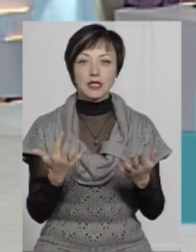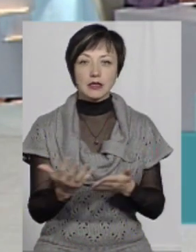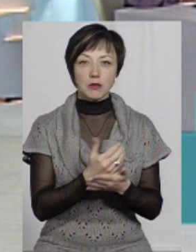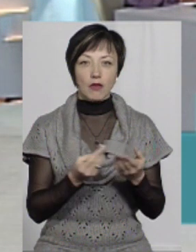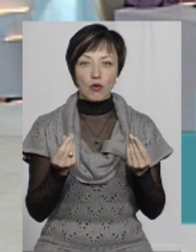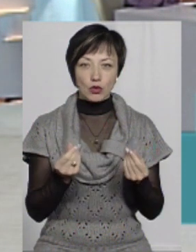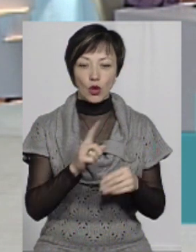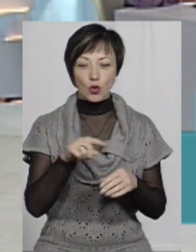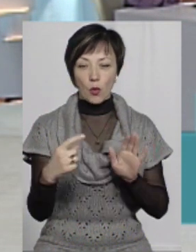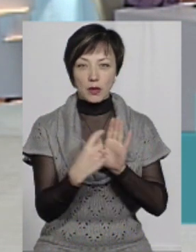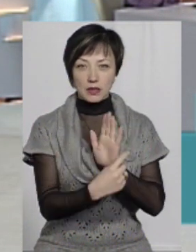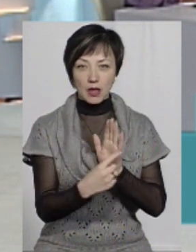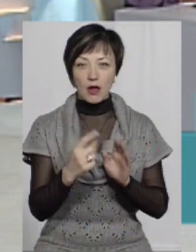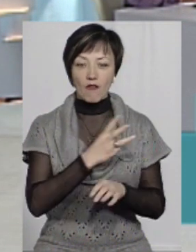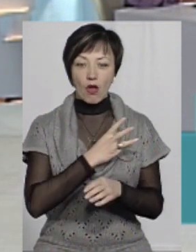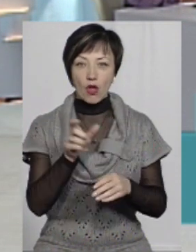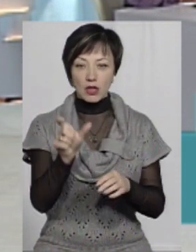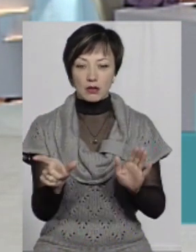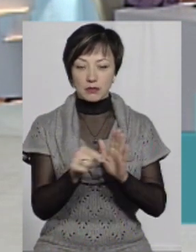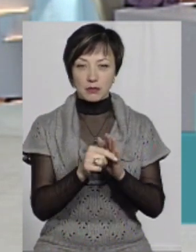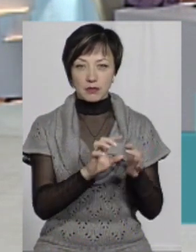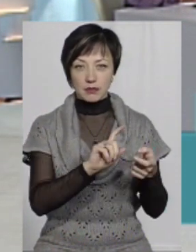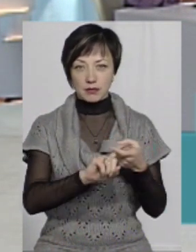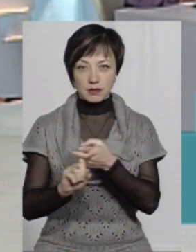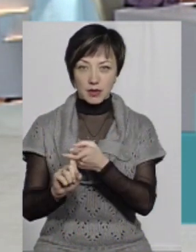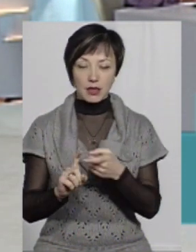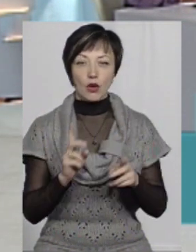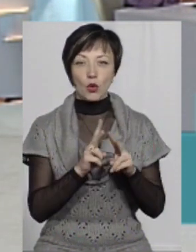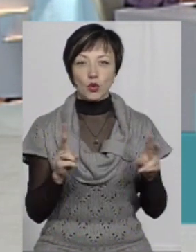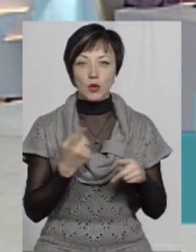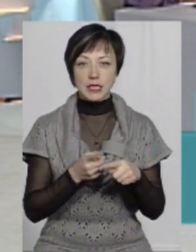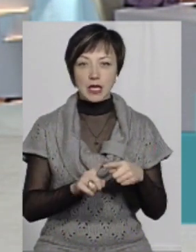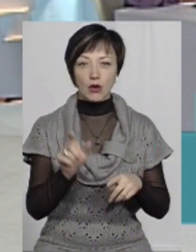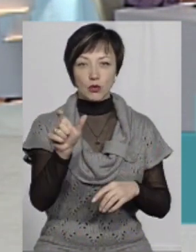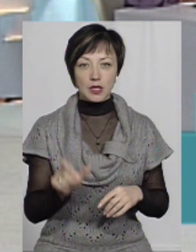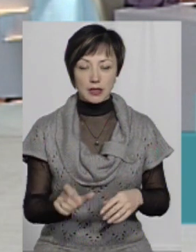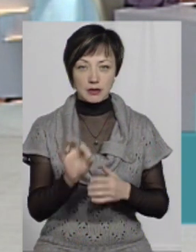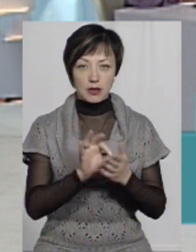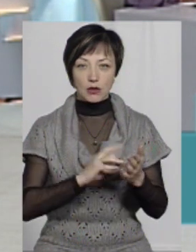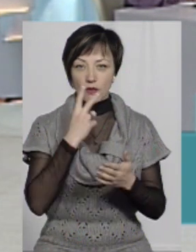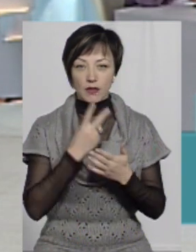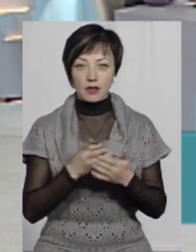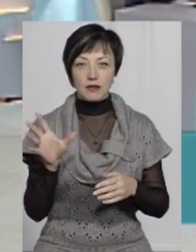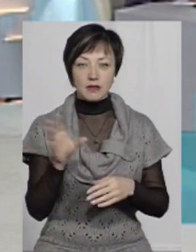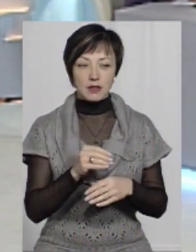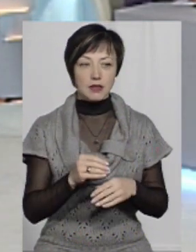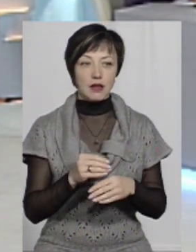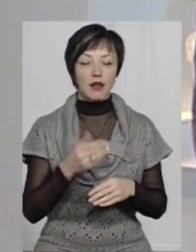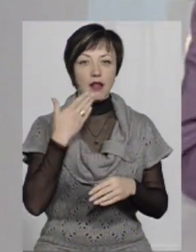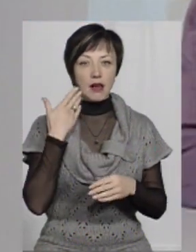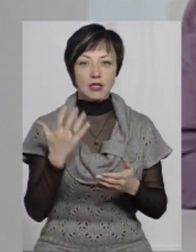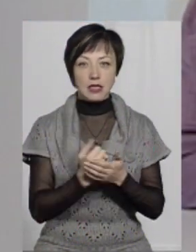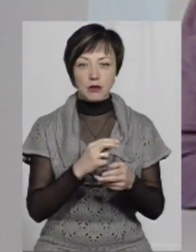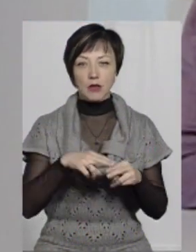зібрав коштів, тобто номер скриньки, номер волонтера, зразу буде видно, що це, хто це, ця людина. Всі скриньки, знайти і